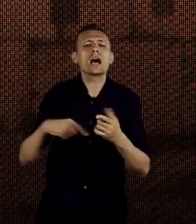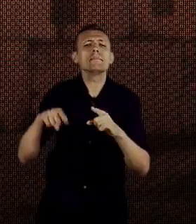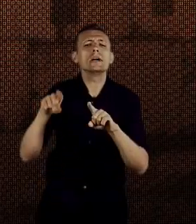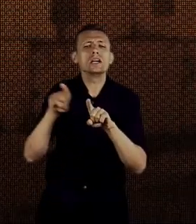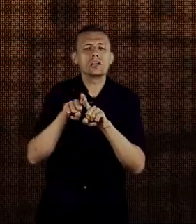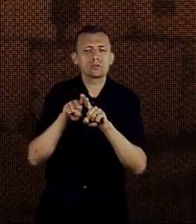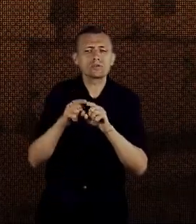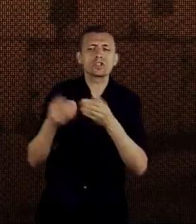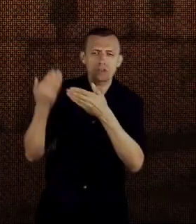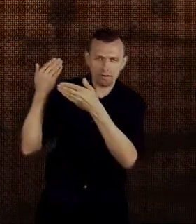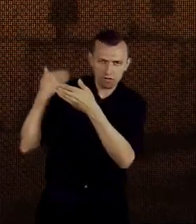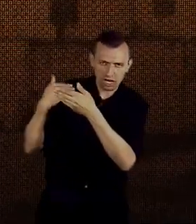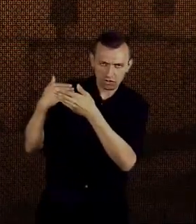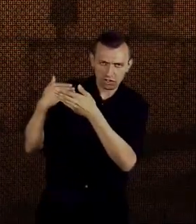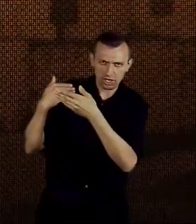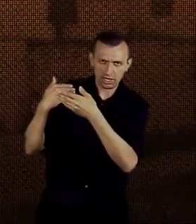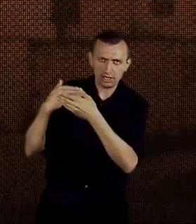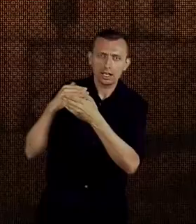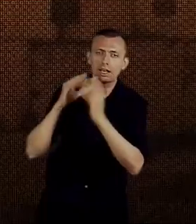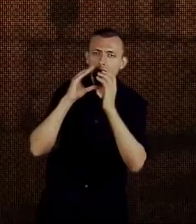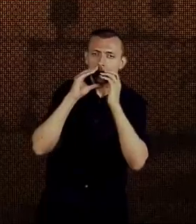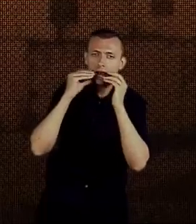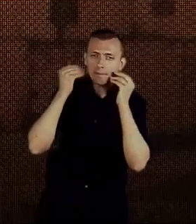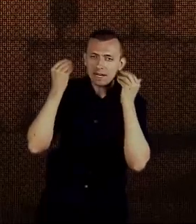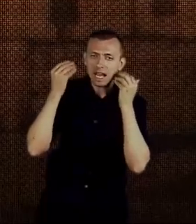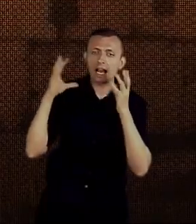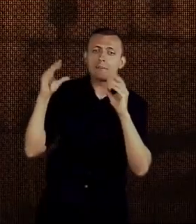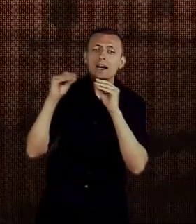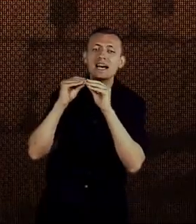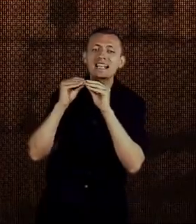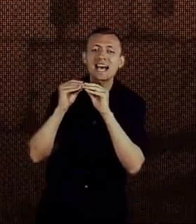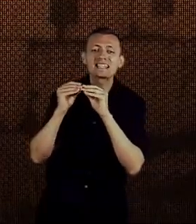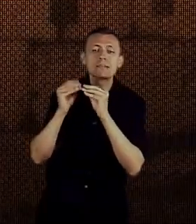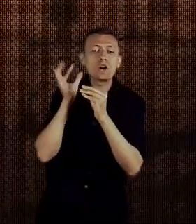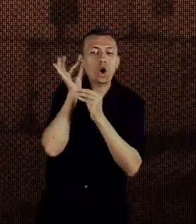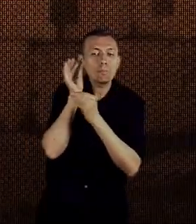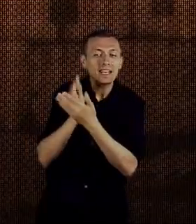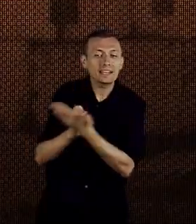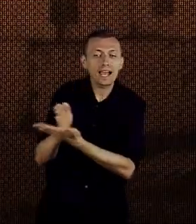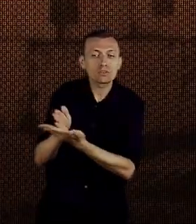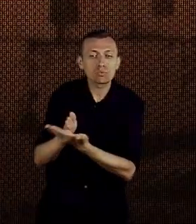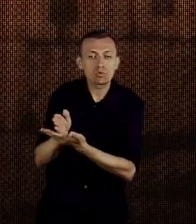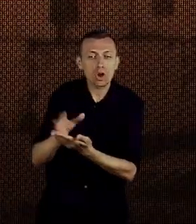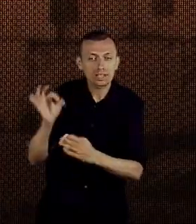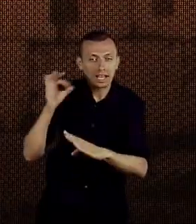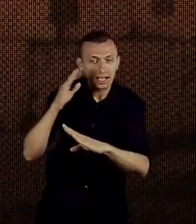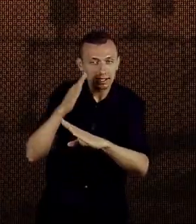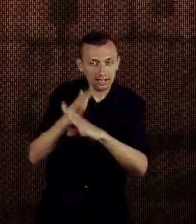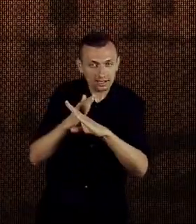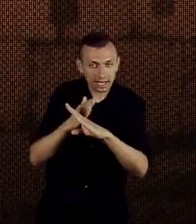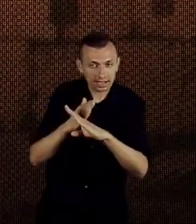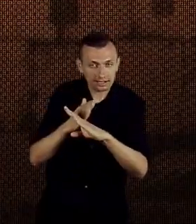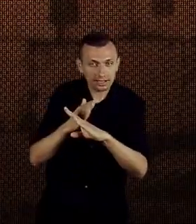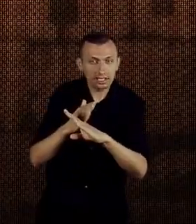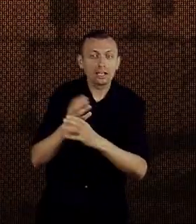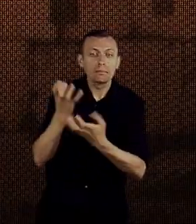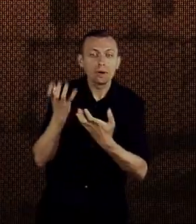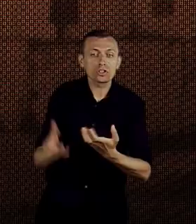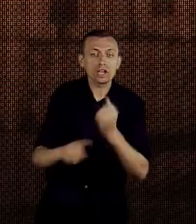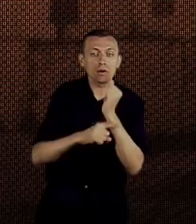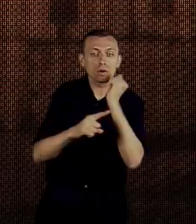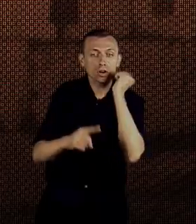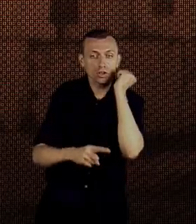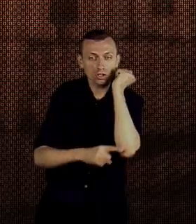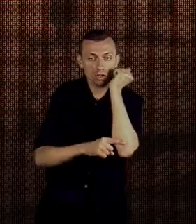niewolnicą Hagar. Inaczej mówiąc, współżyjąc z Hagar, nie chciał czekać na